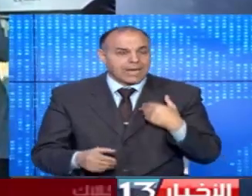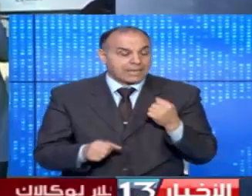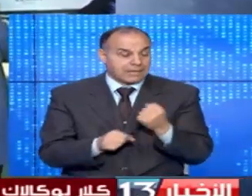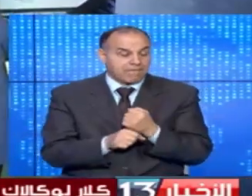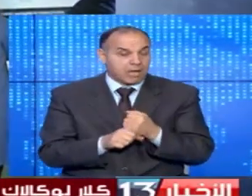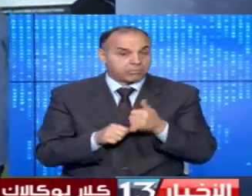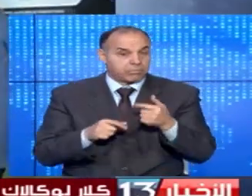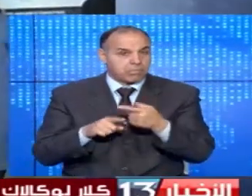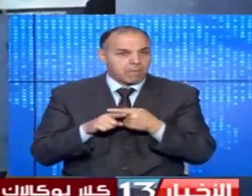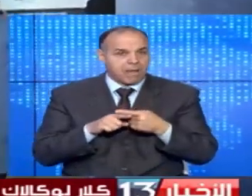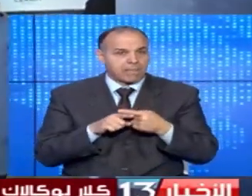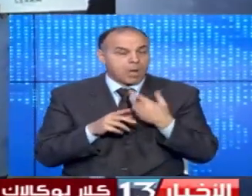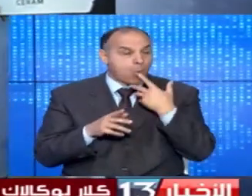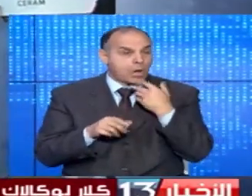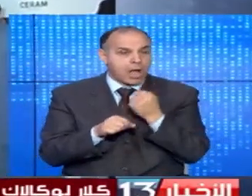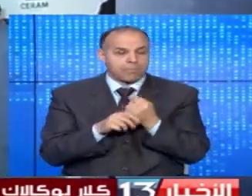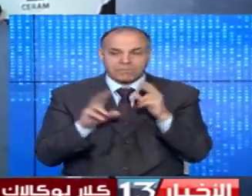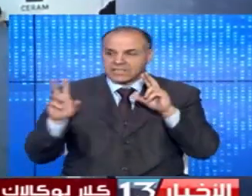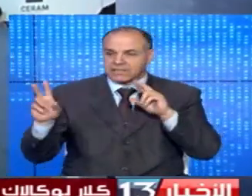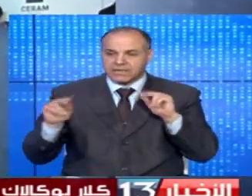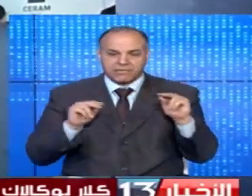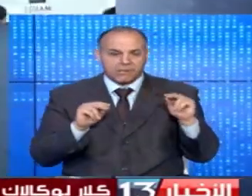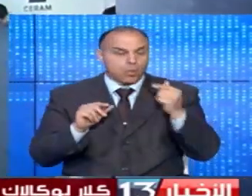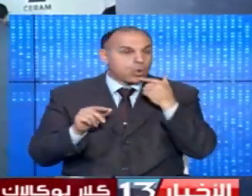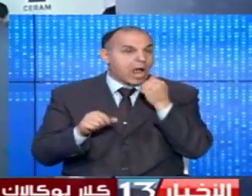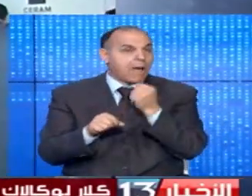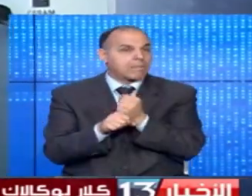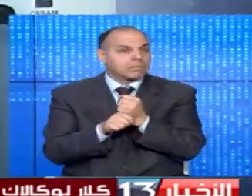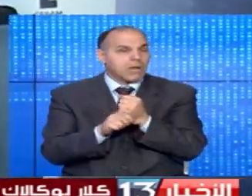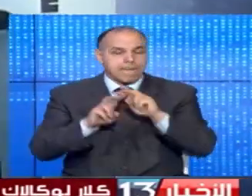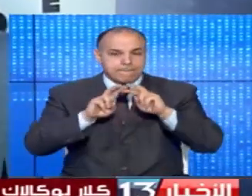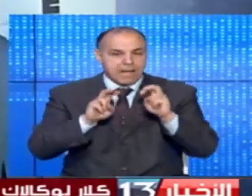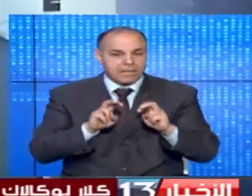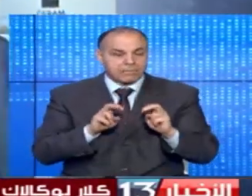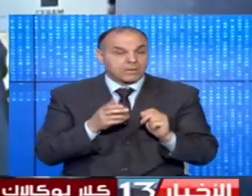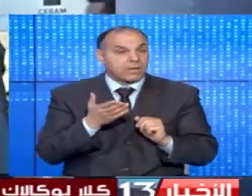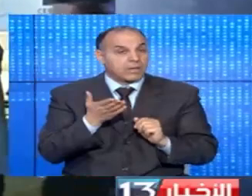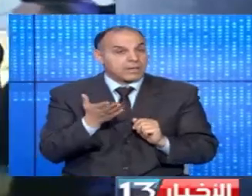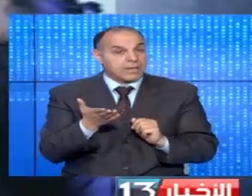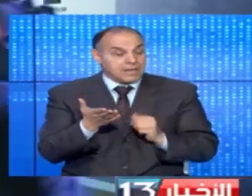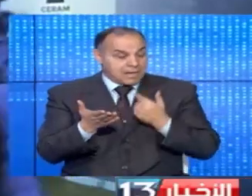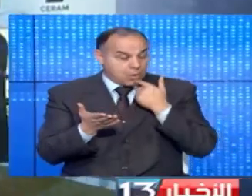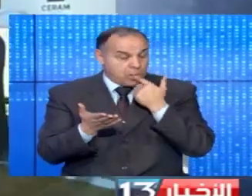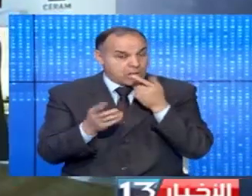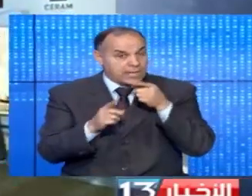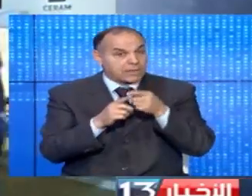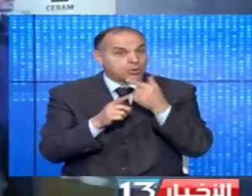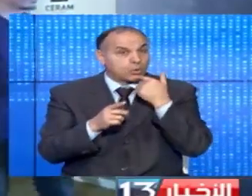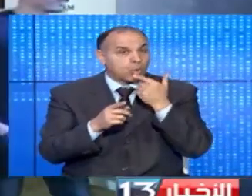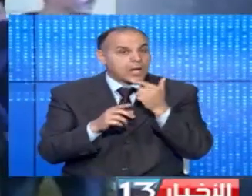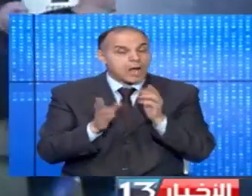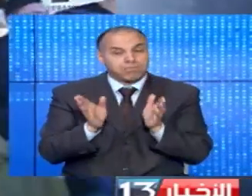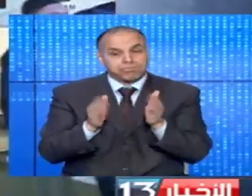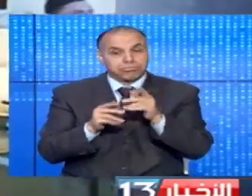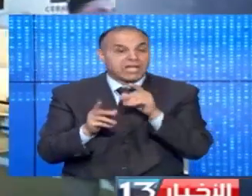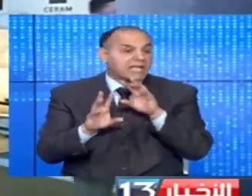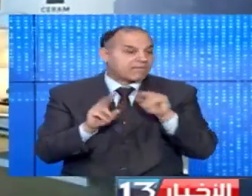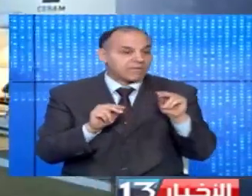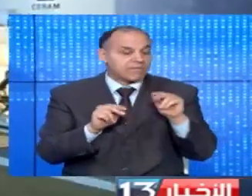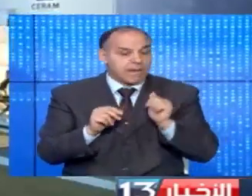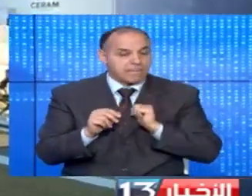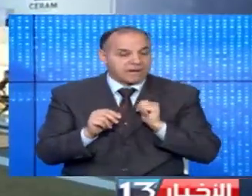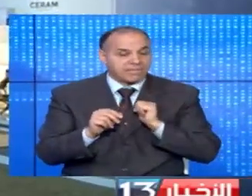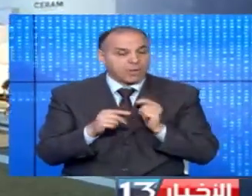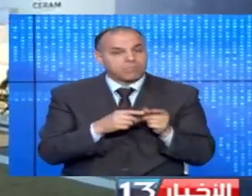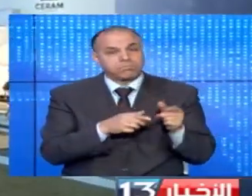الذين عملوا متشابه نسبيا على مستوى الدراسات كما اننا نتوجه الى نفس القطاعات الخاص